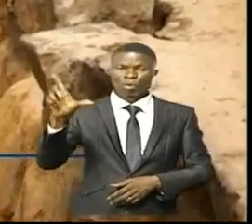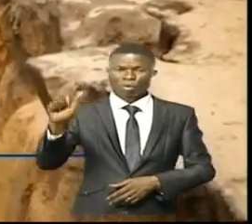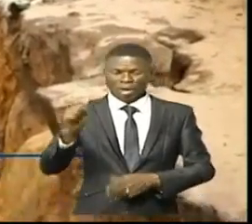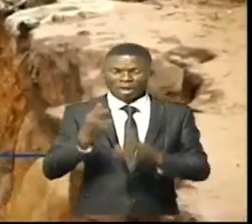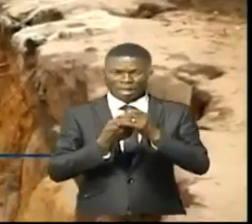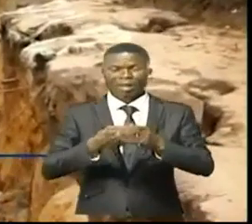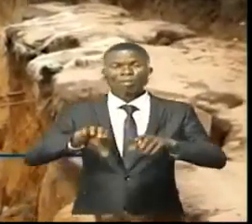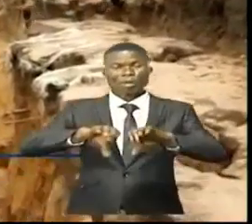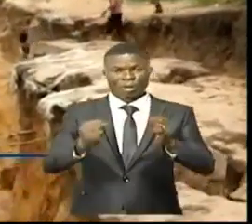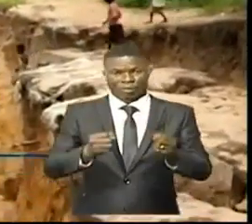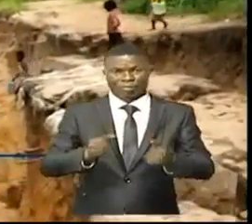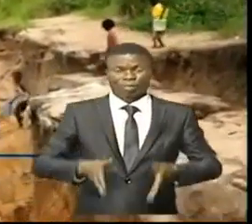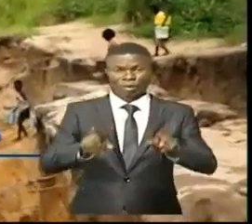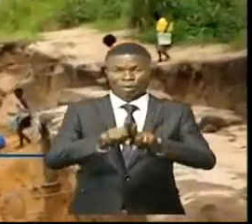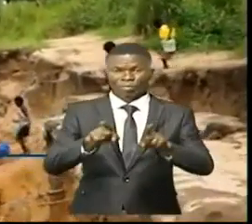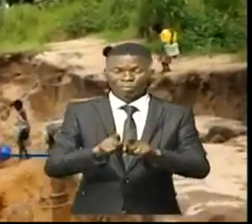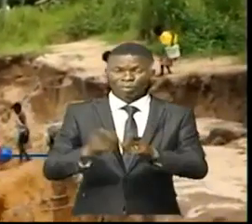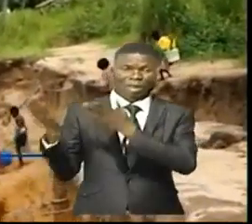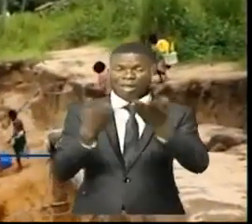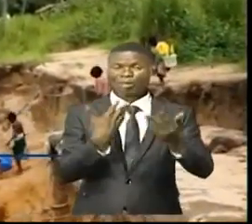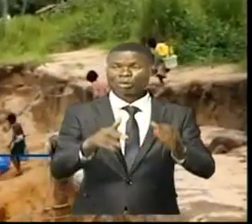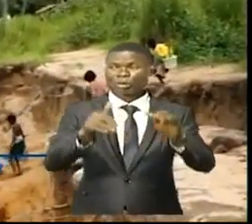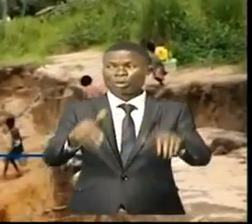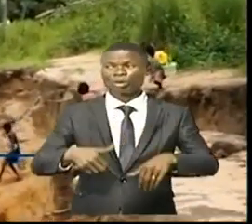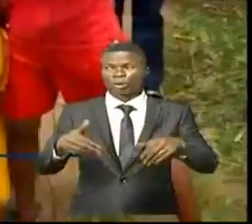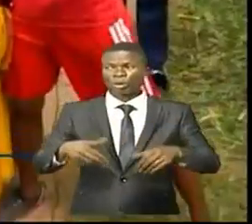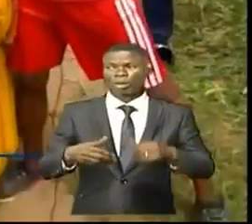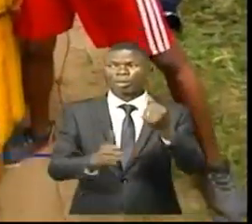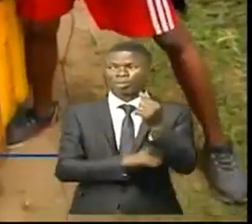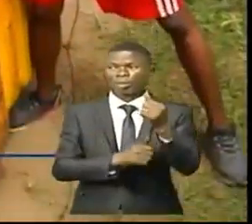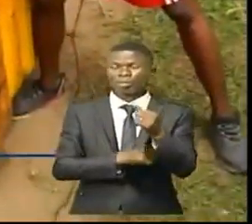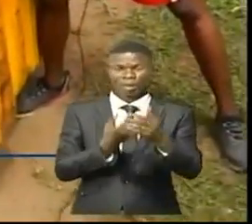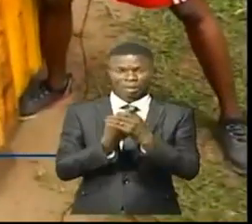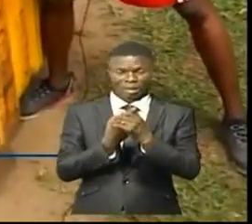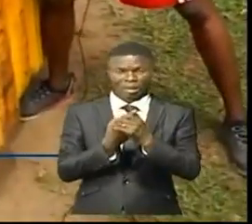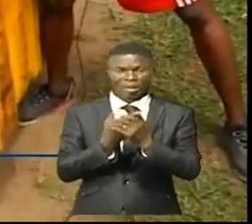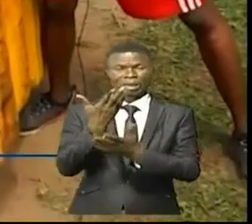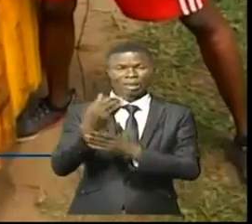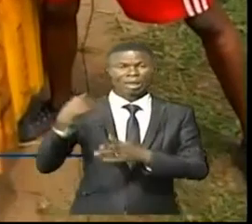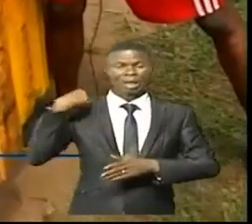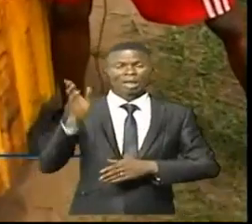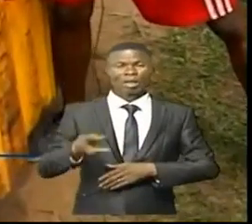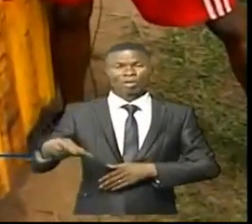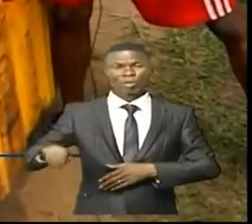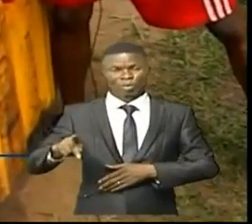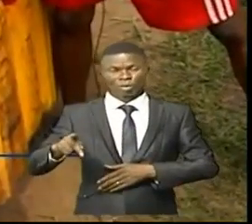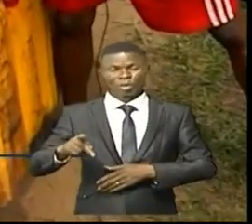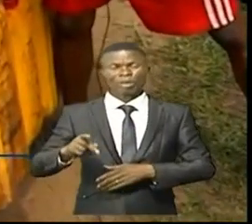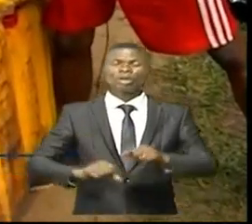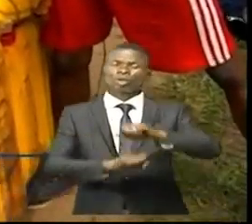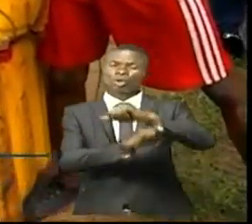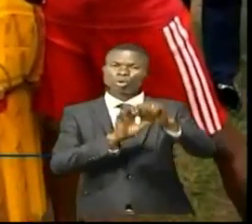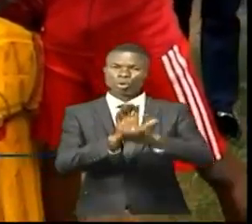De même pour des routes de desserte agricole. Les usagers invitent des gouvernements provinciaux à leur venir en aide.